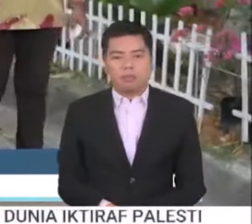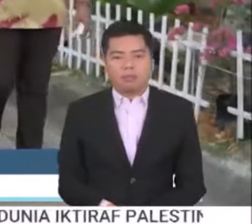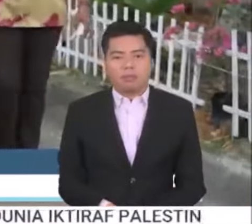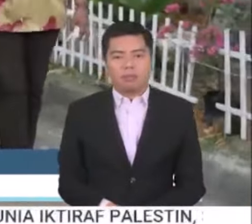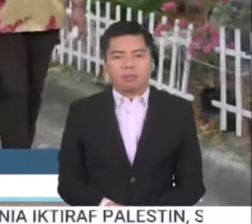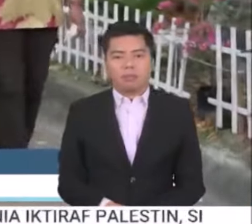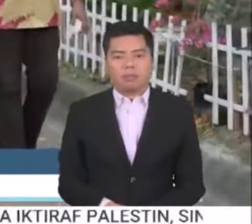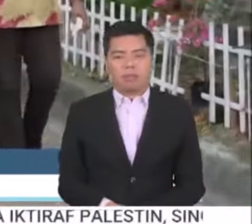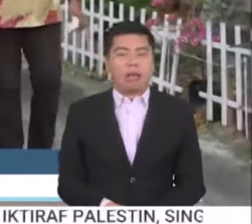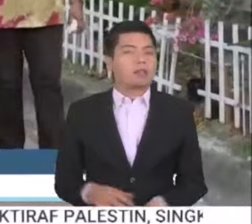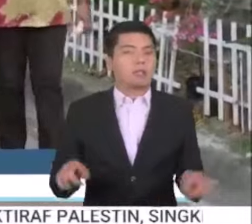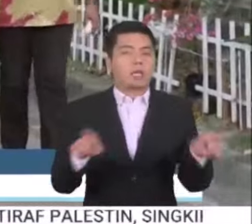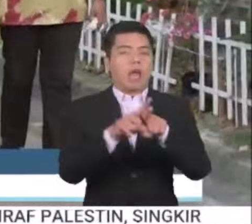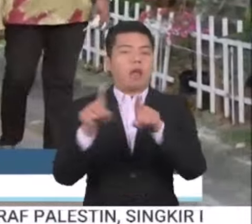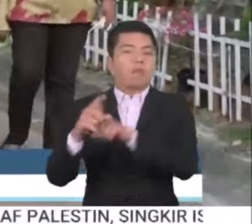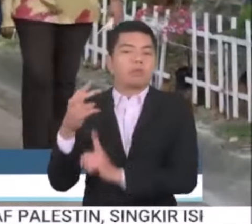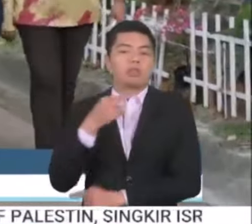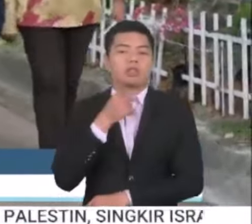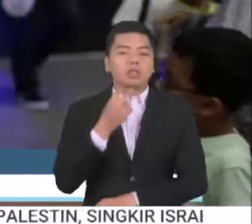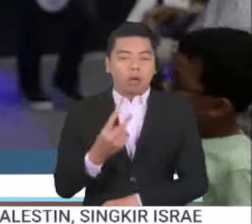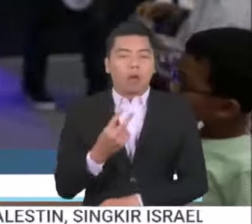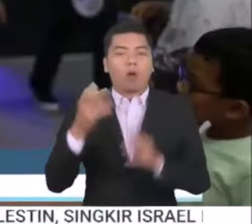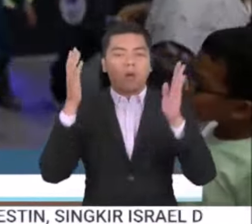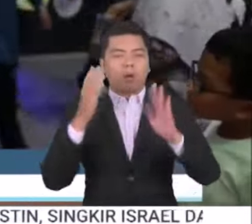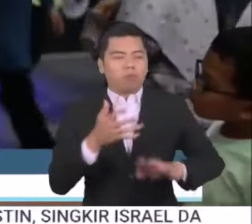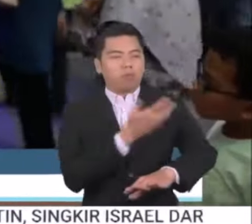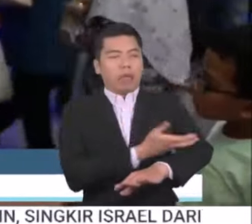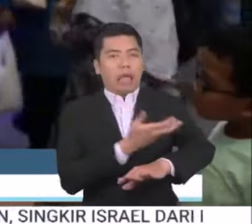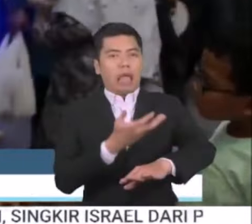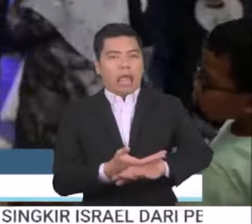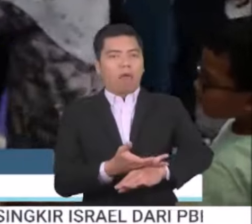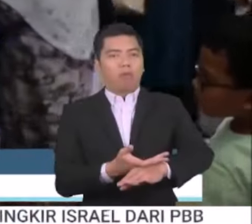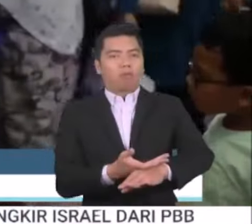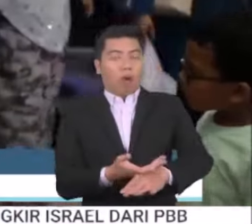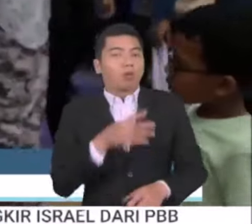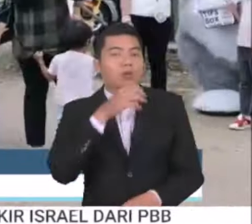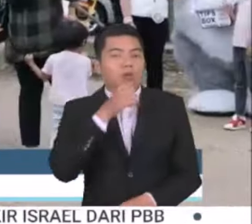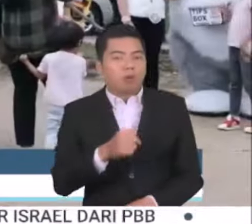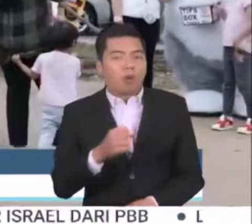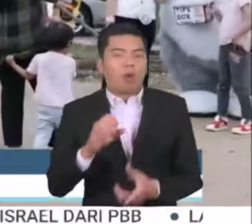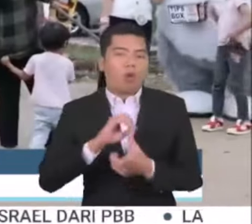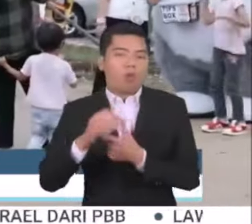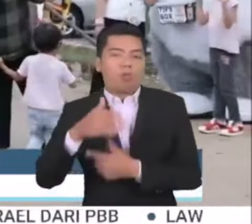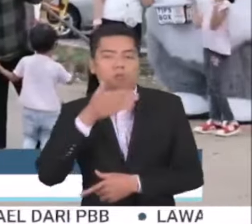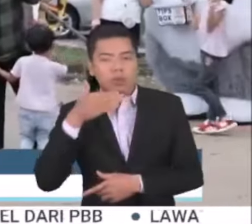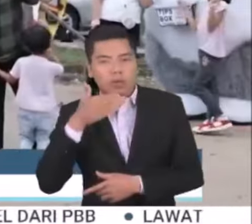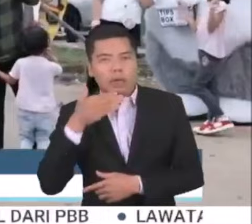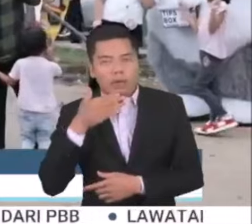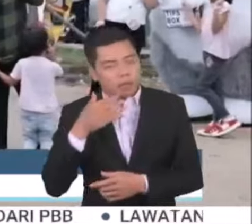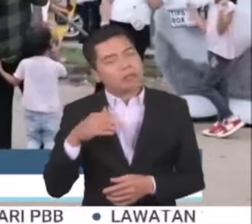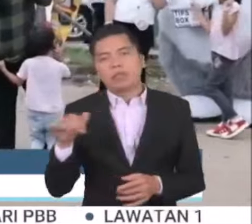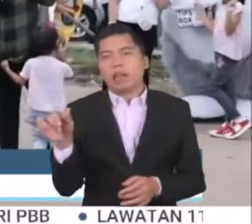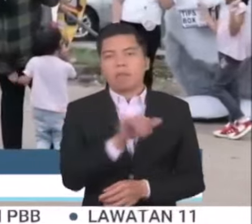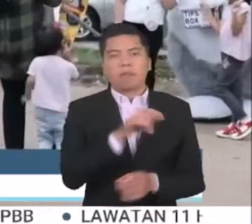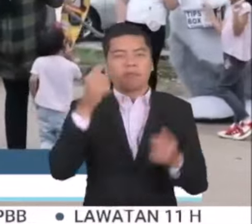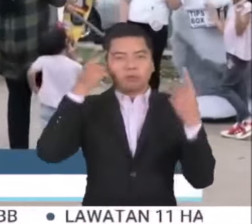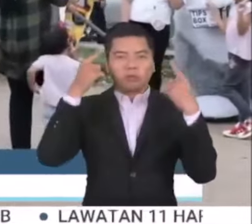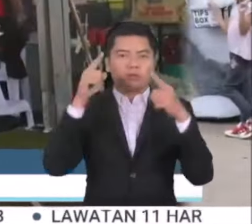Turut senada, penonton daripada generasi berbeza, mereka akui televisyen kekal jadi wadah